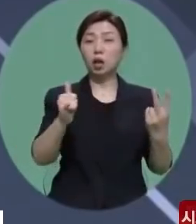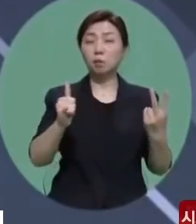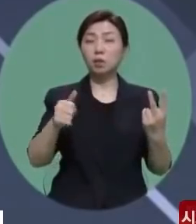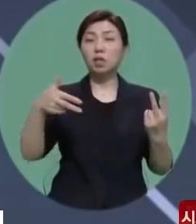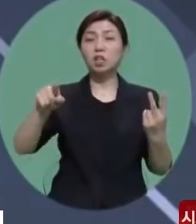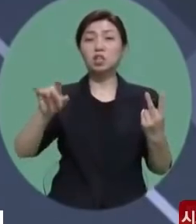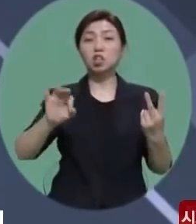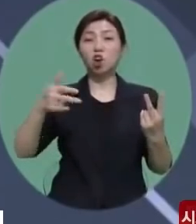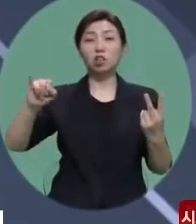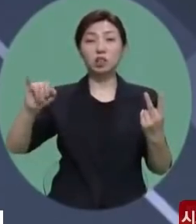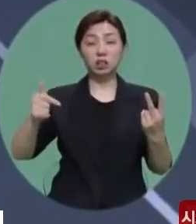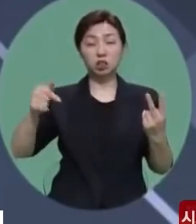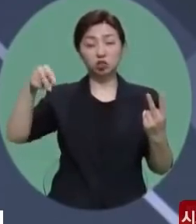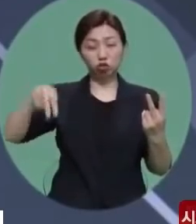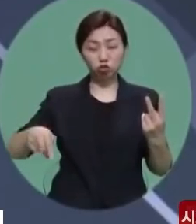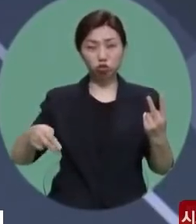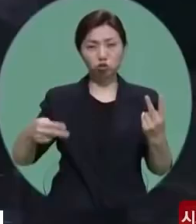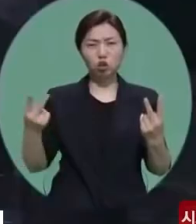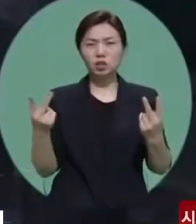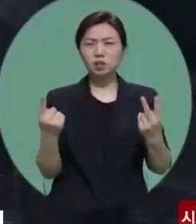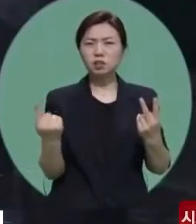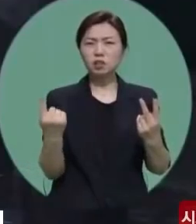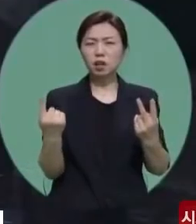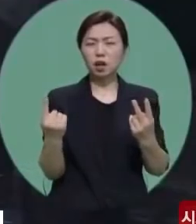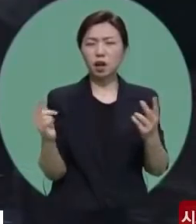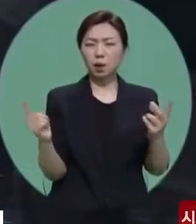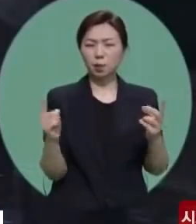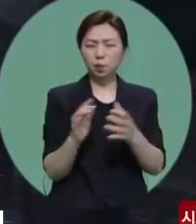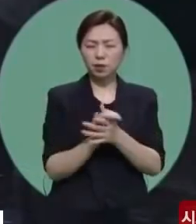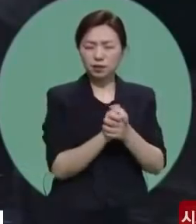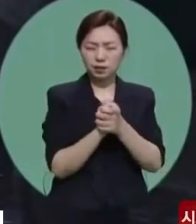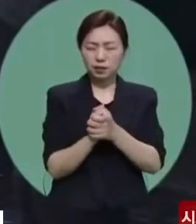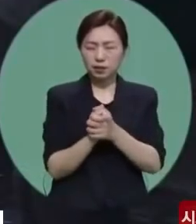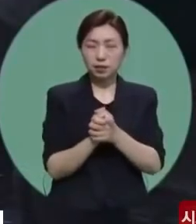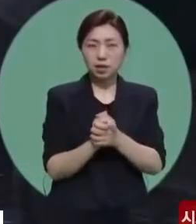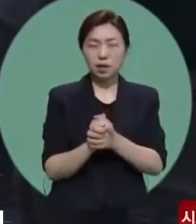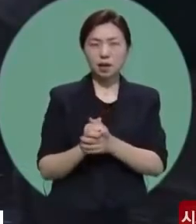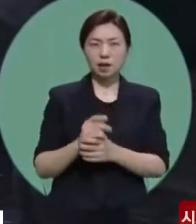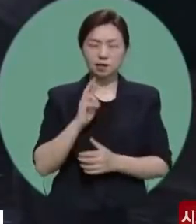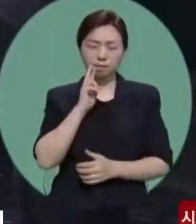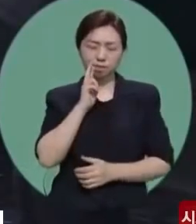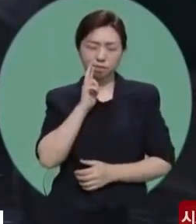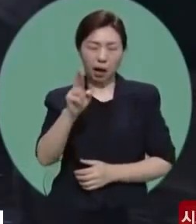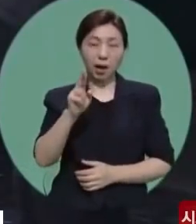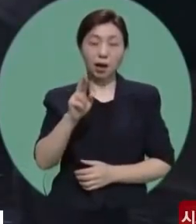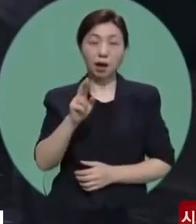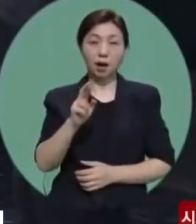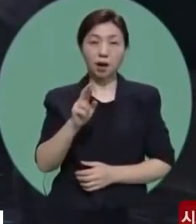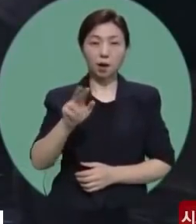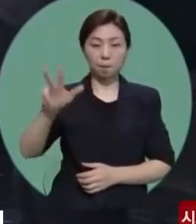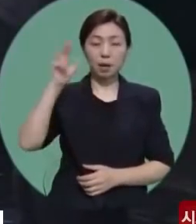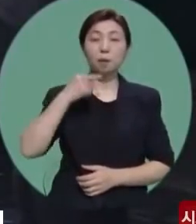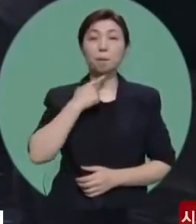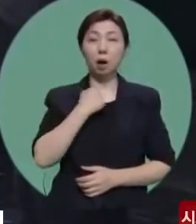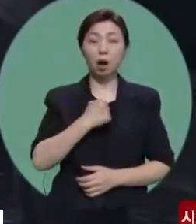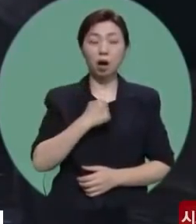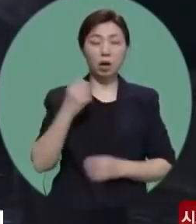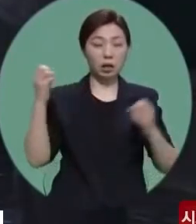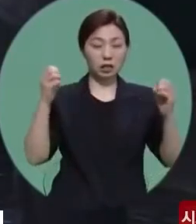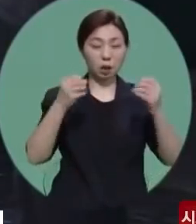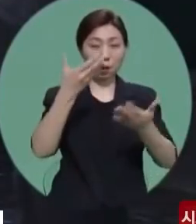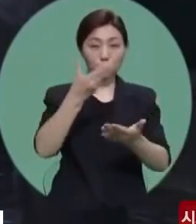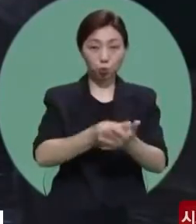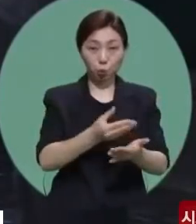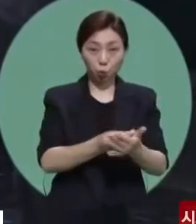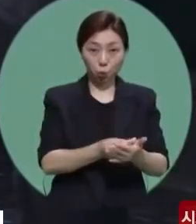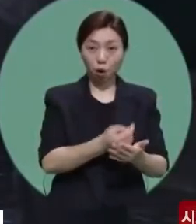사업을 2 의 의형제 돈 결이 맺었다는 녹 추억이 공개가 됐구요 또 에 김만 배가